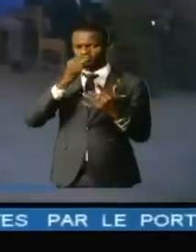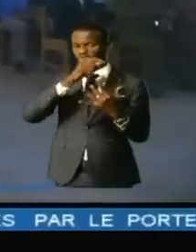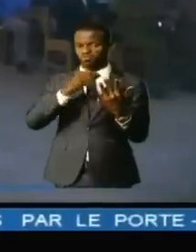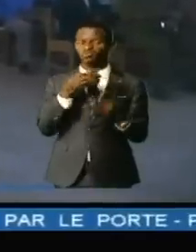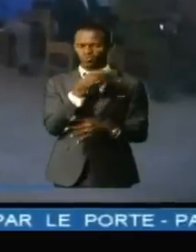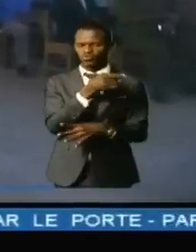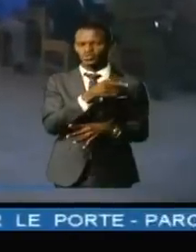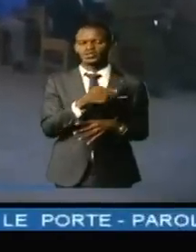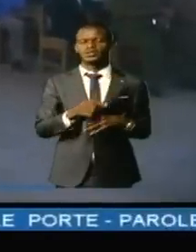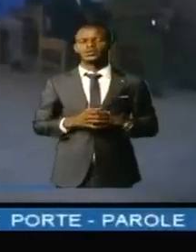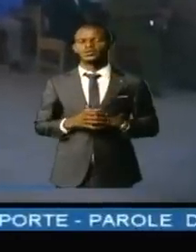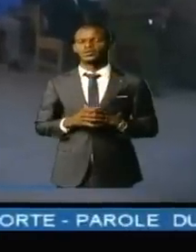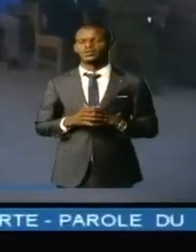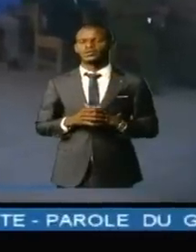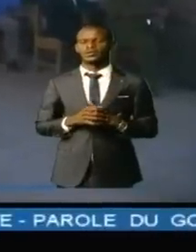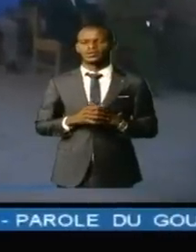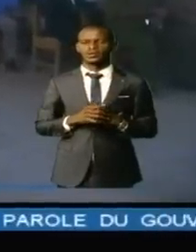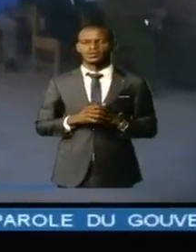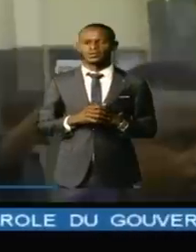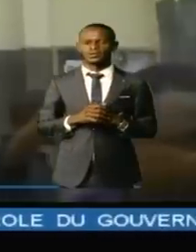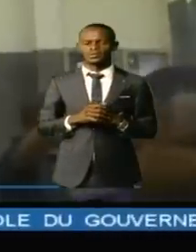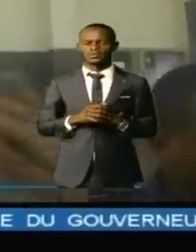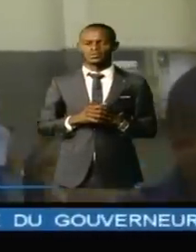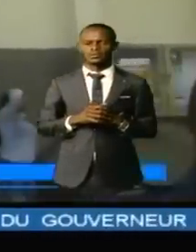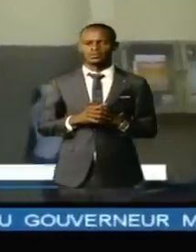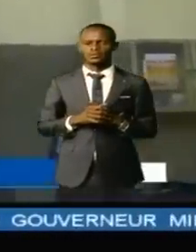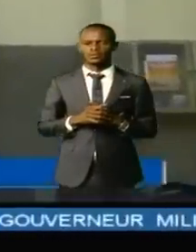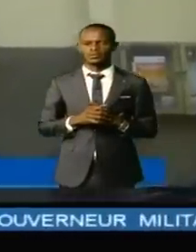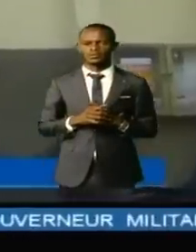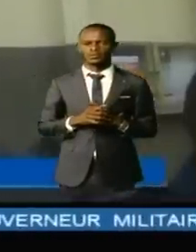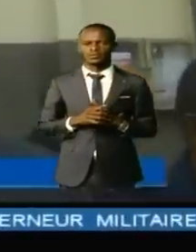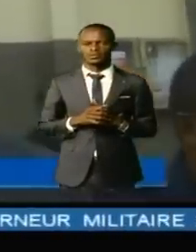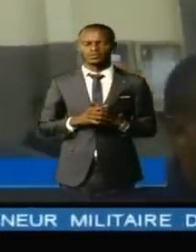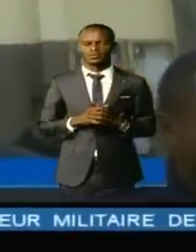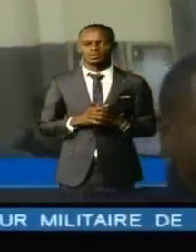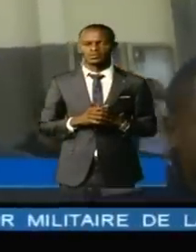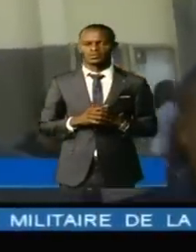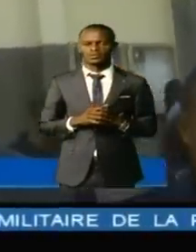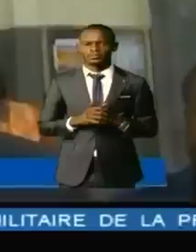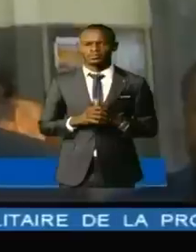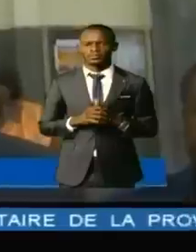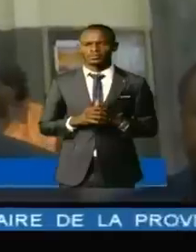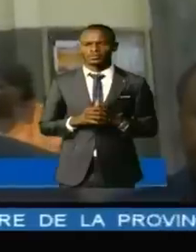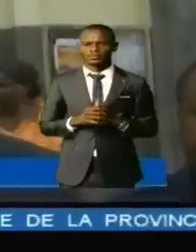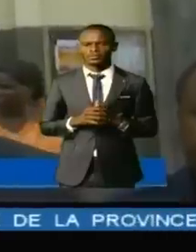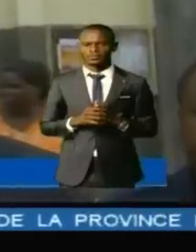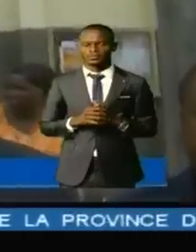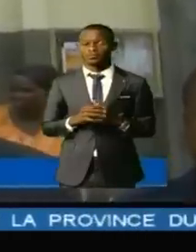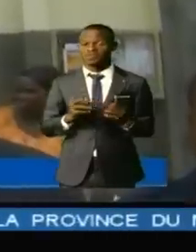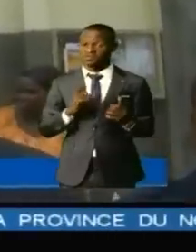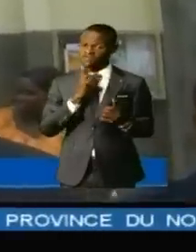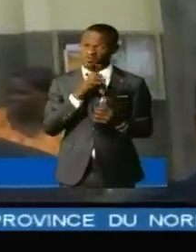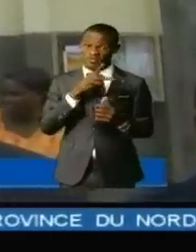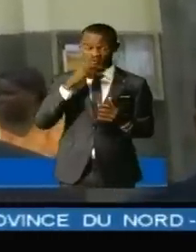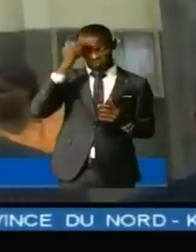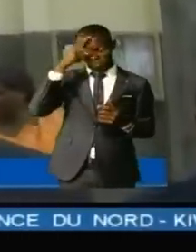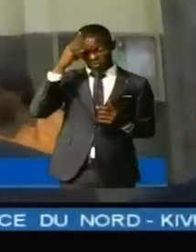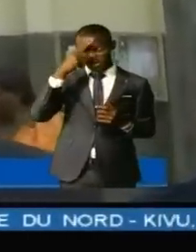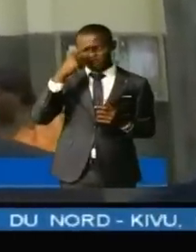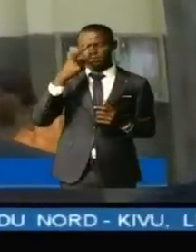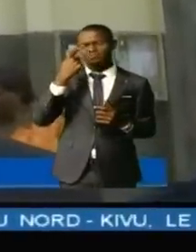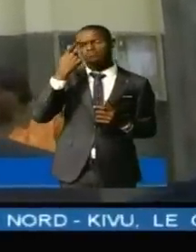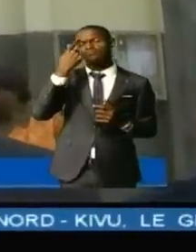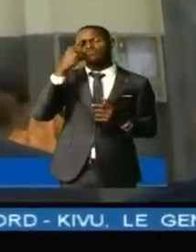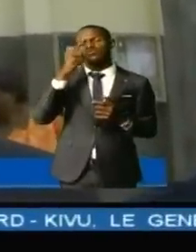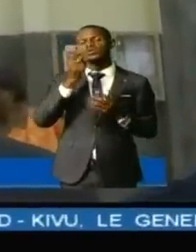devenu vice-ministre après ces informations, donc c'est quand même une autre fonction dans mon pays. La politique pour servir, c'était ça,